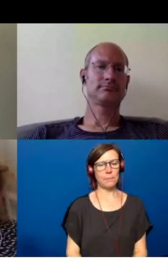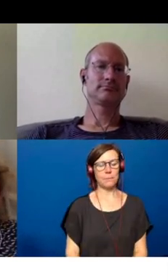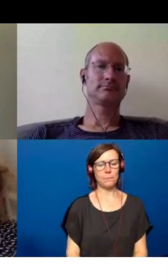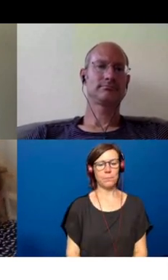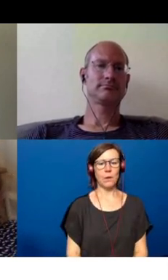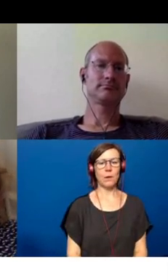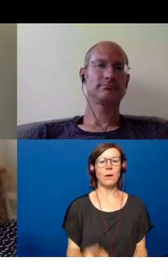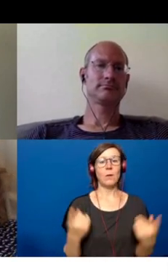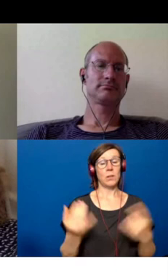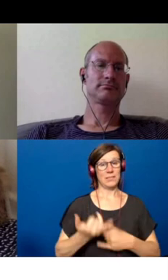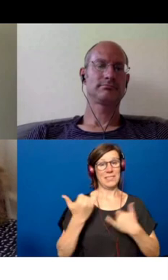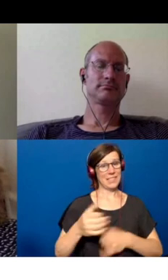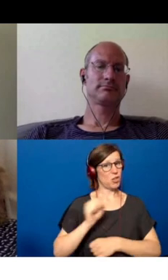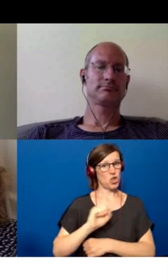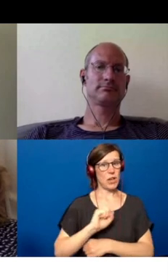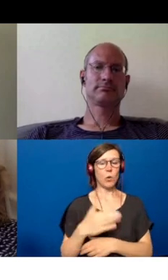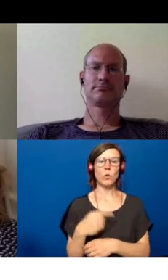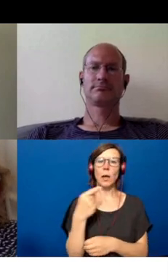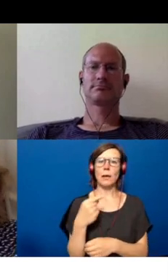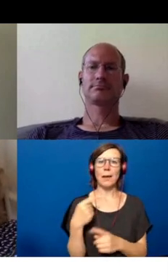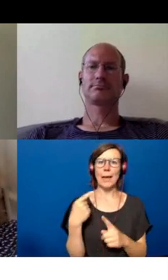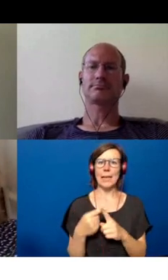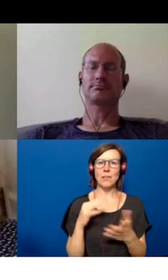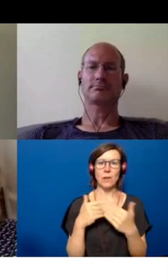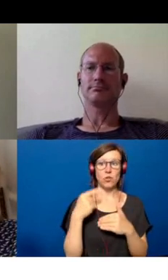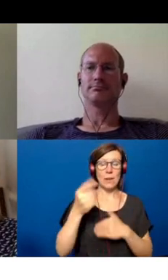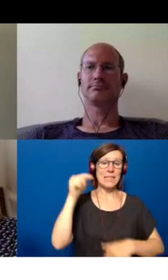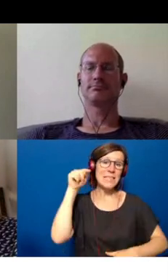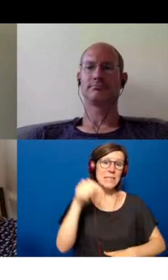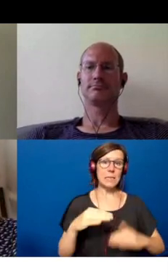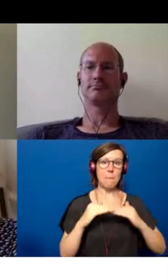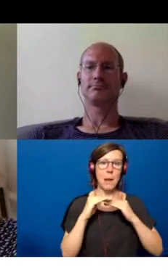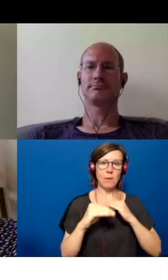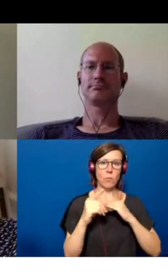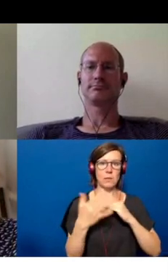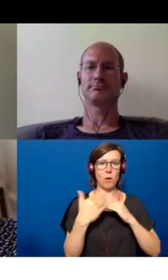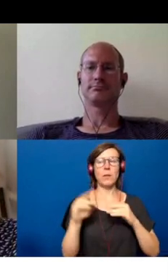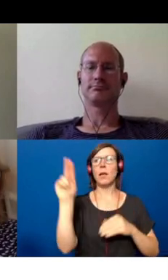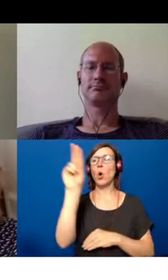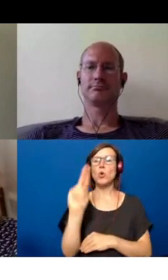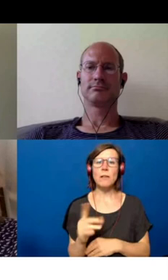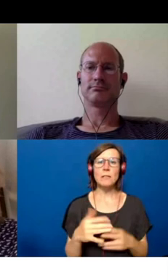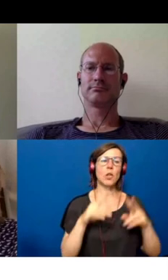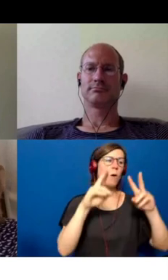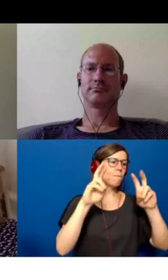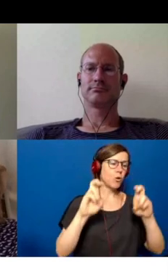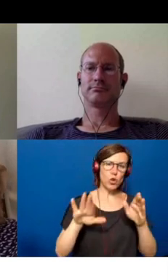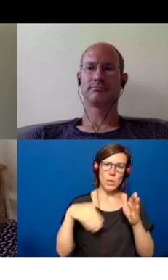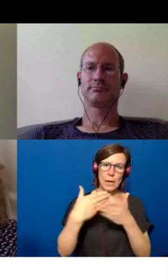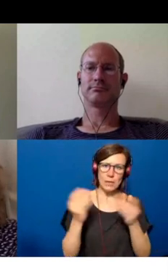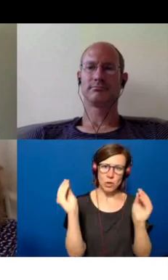recht schnell geht und Gaia-X vielleicht schon bald die Plattform ist, auf der Universitäten Forschungsergebnisse